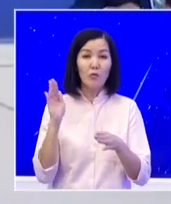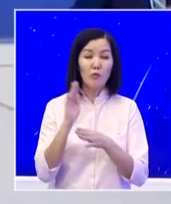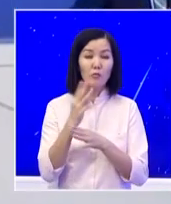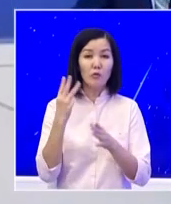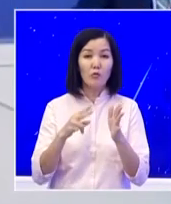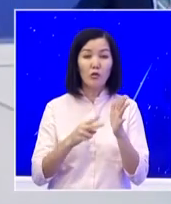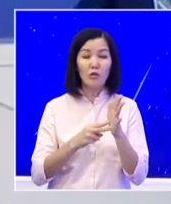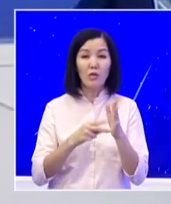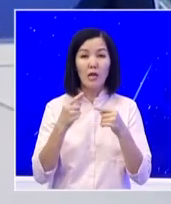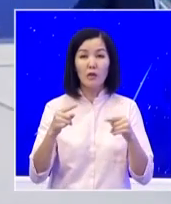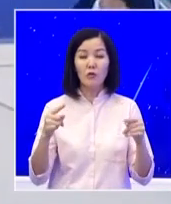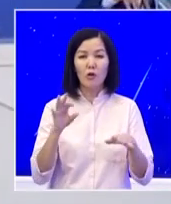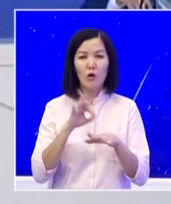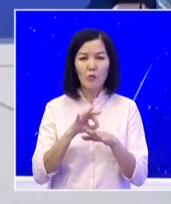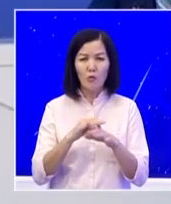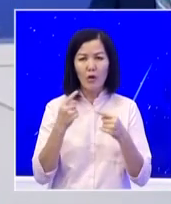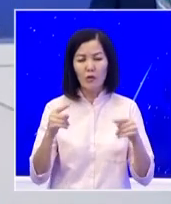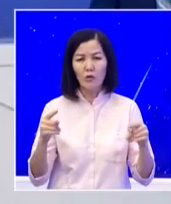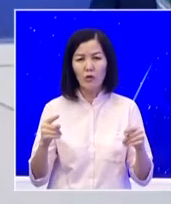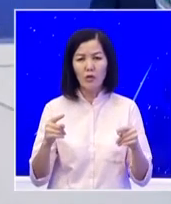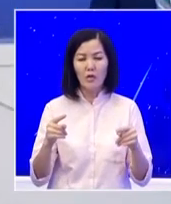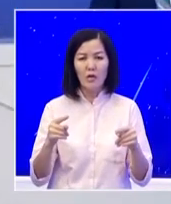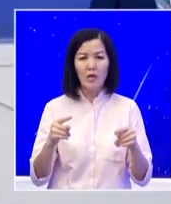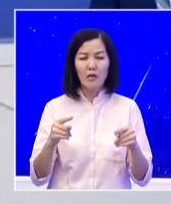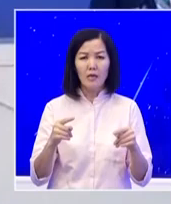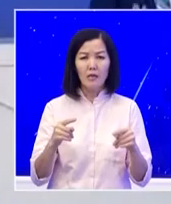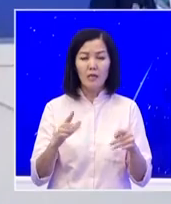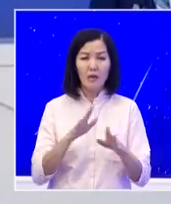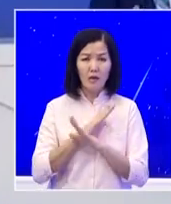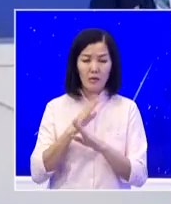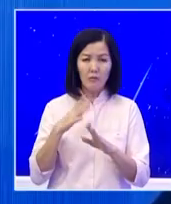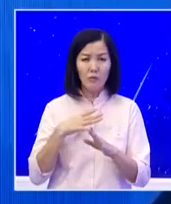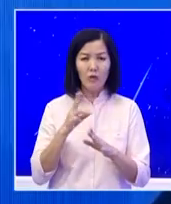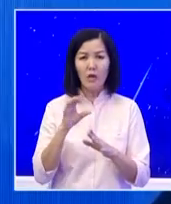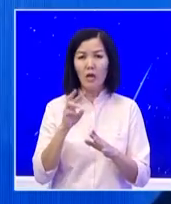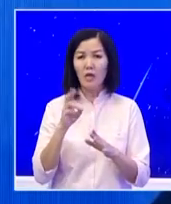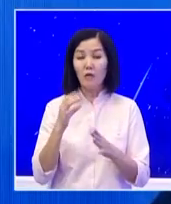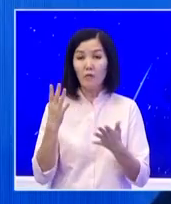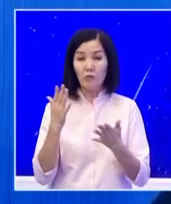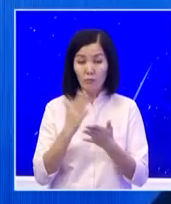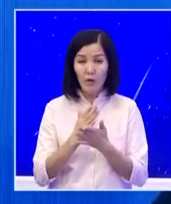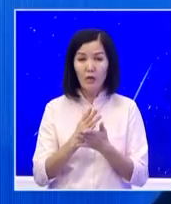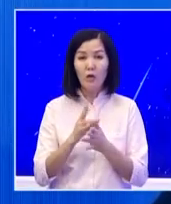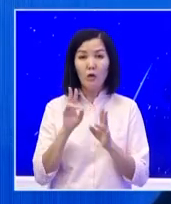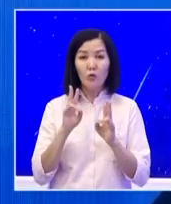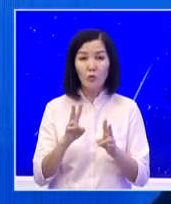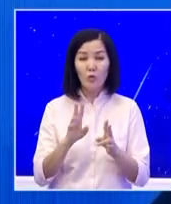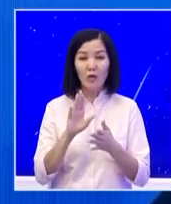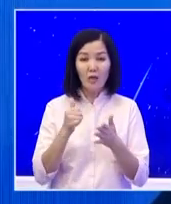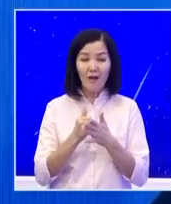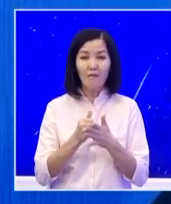науқас басқа аурулардан травма немесе шұғыл ауруларды қайтыс болды, бірақ оларда да коронавирус табылды. Бірақ